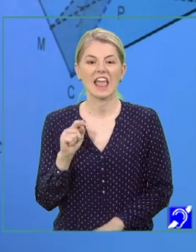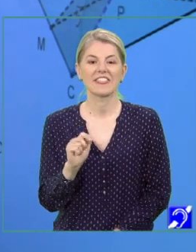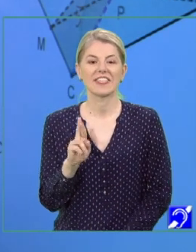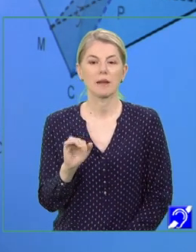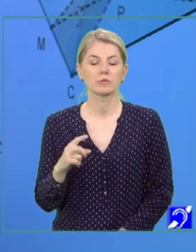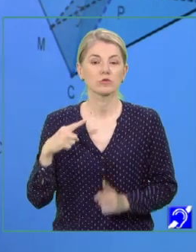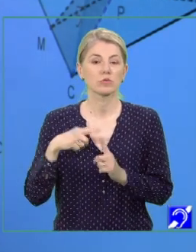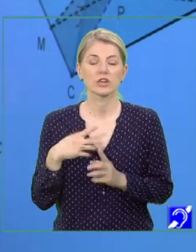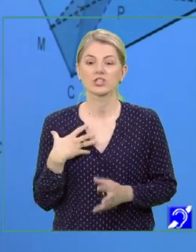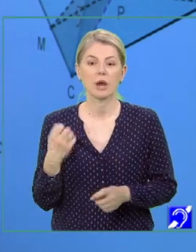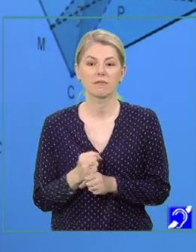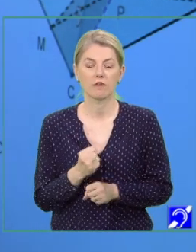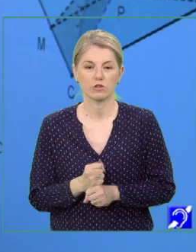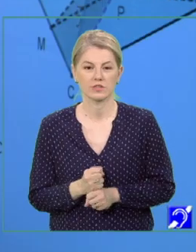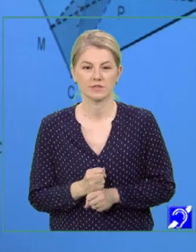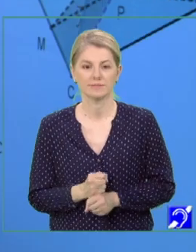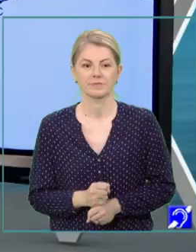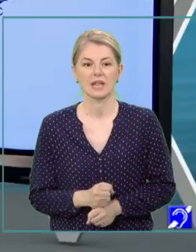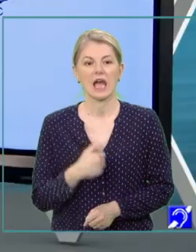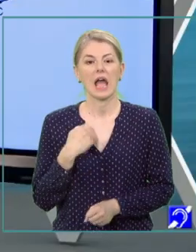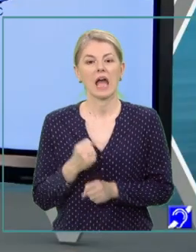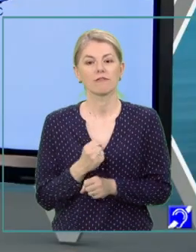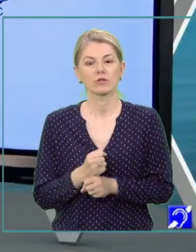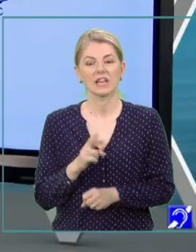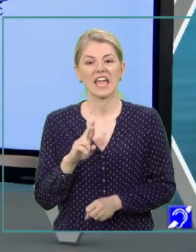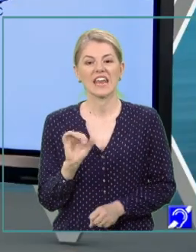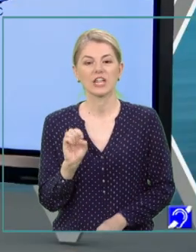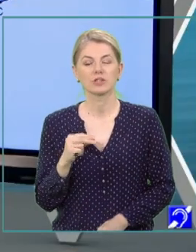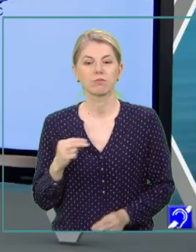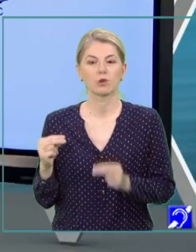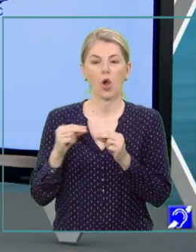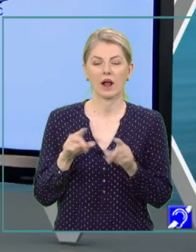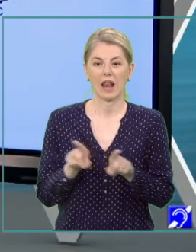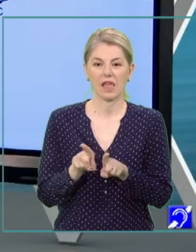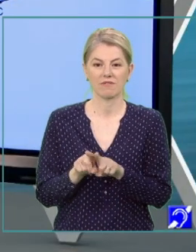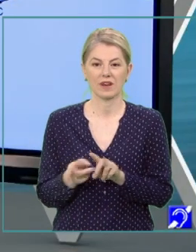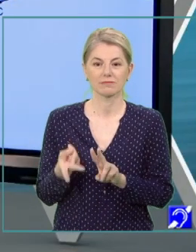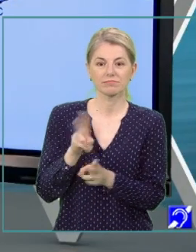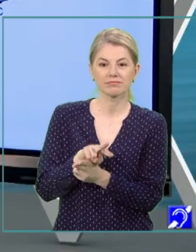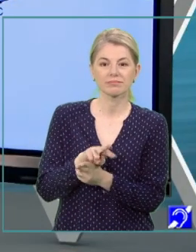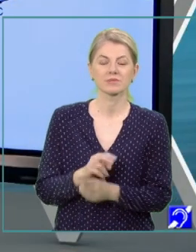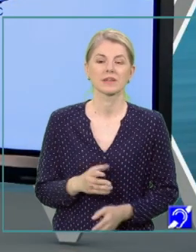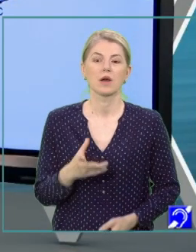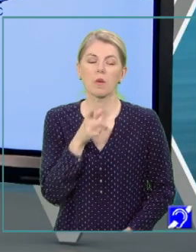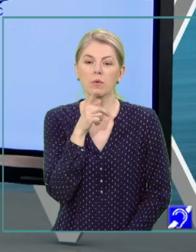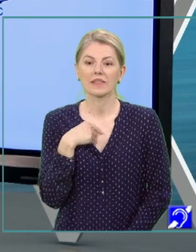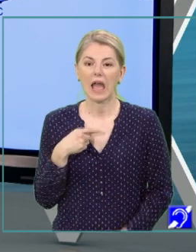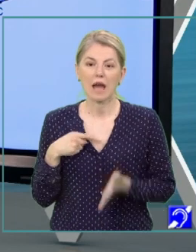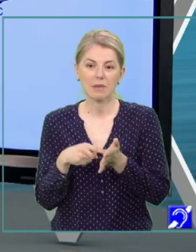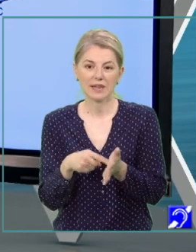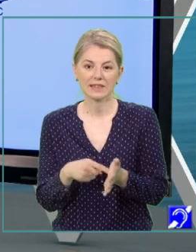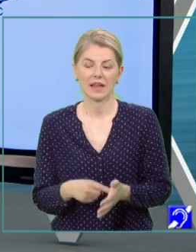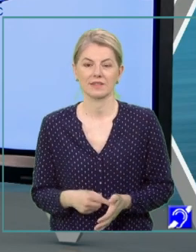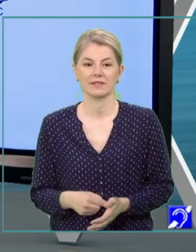dreptunghic. Ce-am folosit, dragii mei, am folosit reciproca teoremei lui Pitagora, în care am